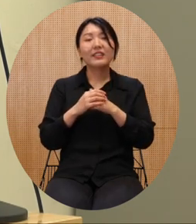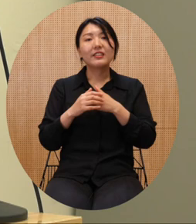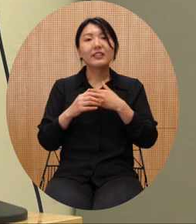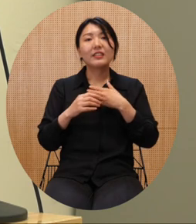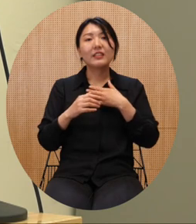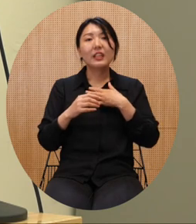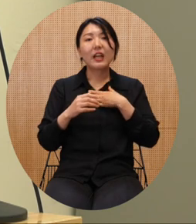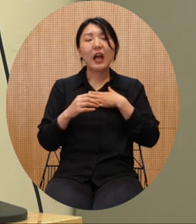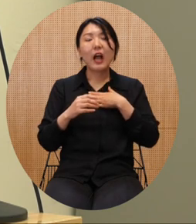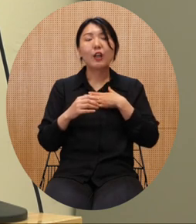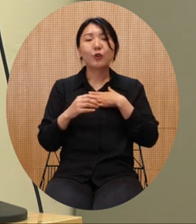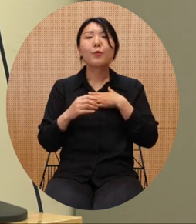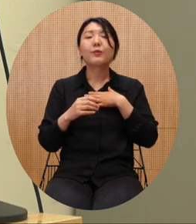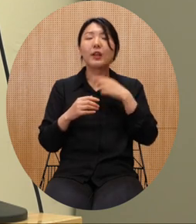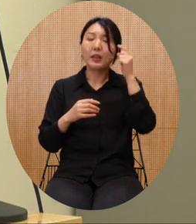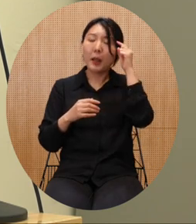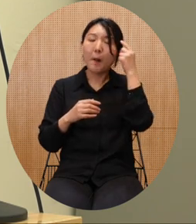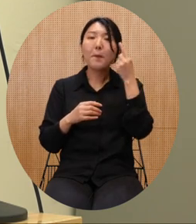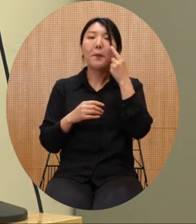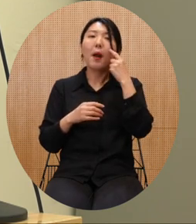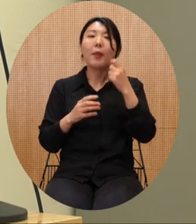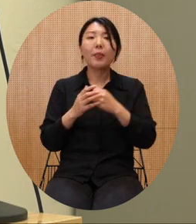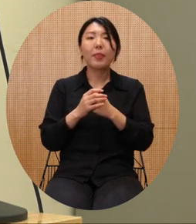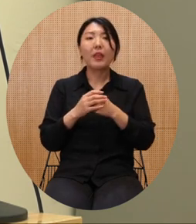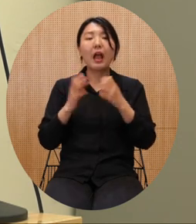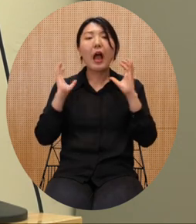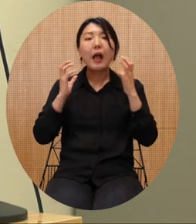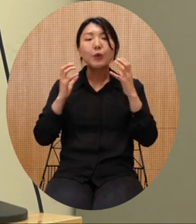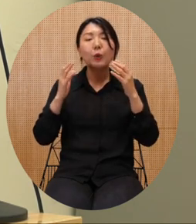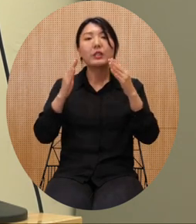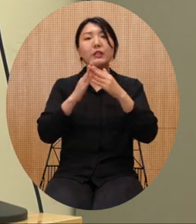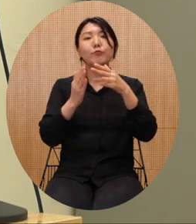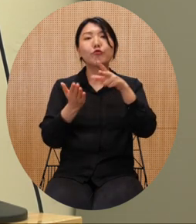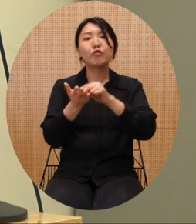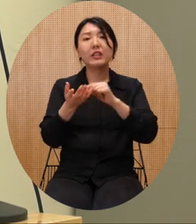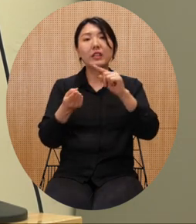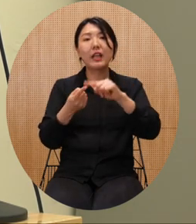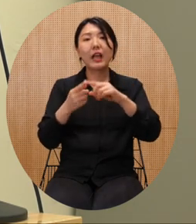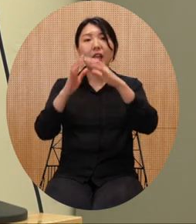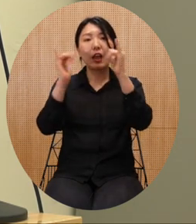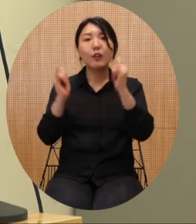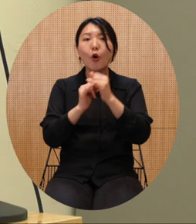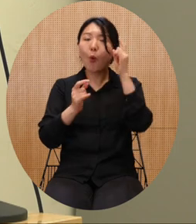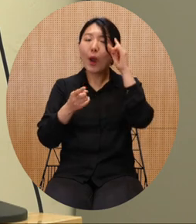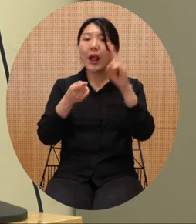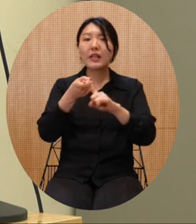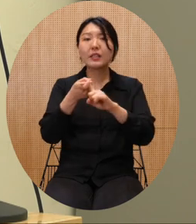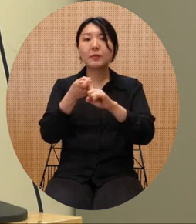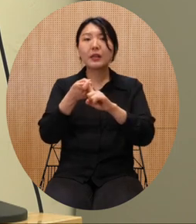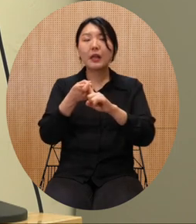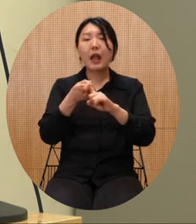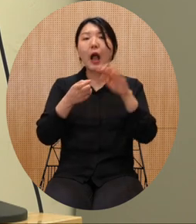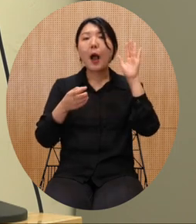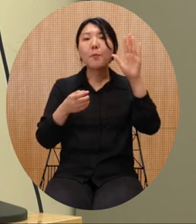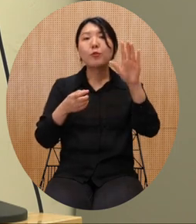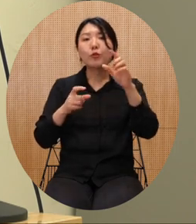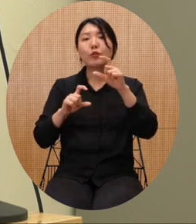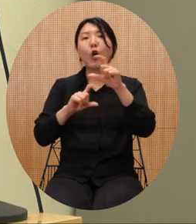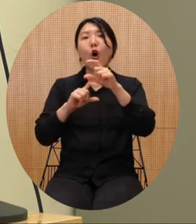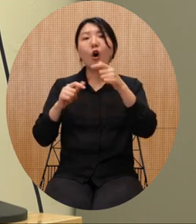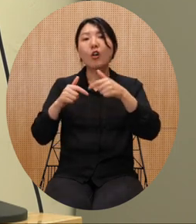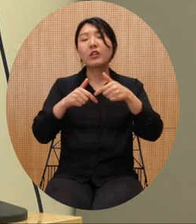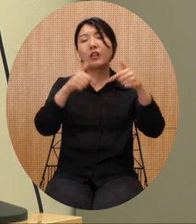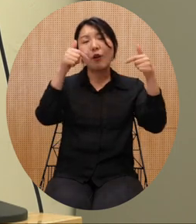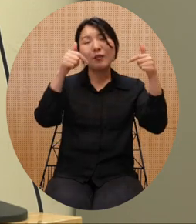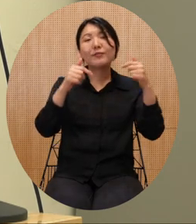조금 더 긴 호흡으로 생각하면 아동의 주거 문제에 대한 사회적 관심은 커질 거라고 생각을 합니다.